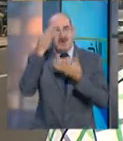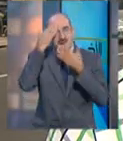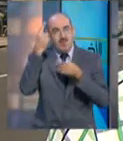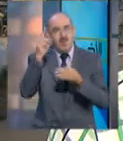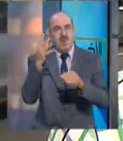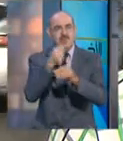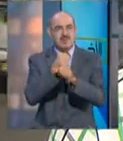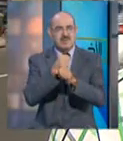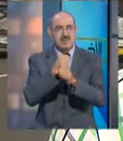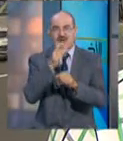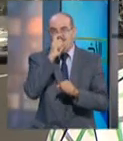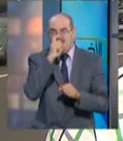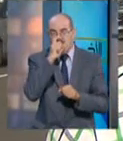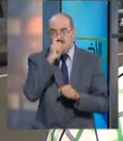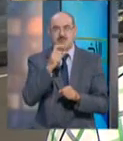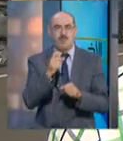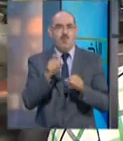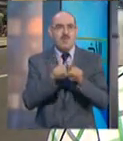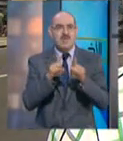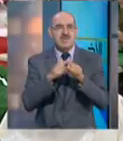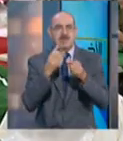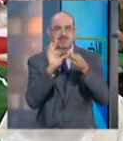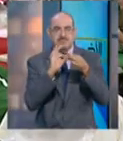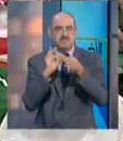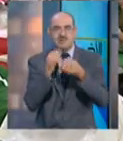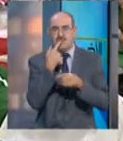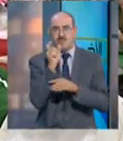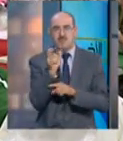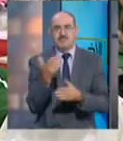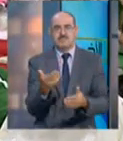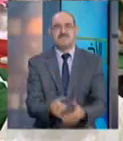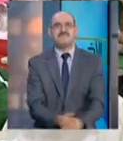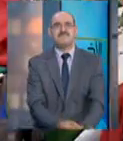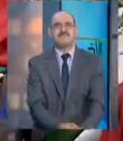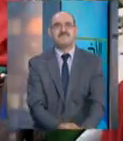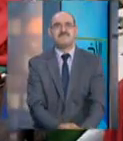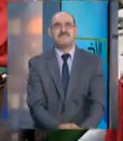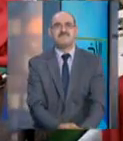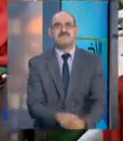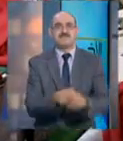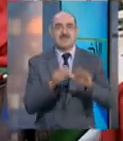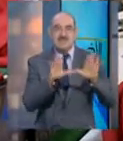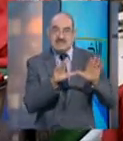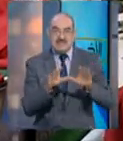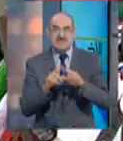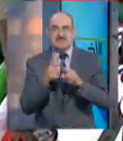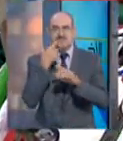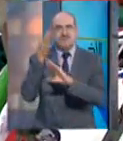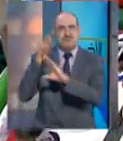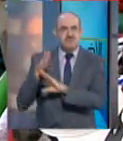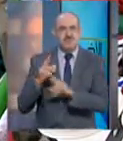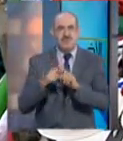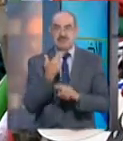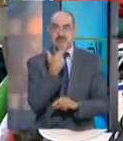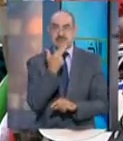لم الشمل العربي وتوحيد الكلمة. حياكة وتنصيب هذه الرايات ذات